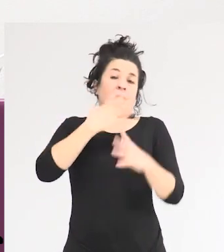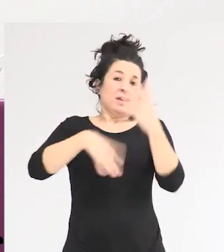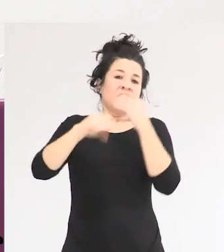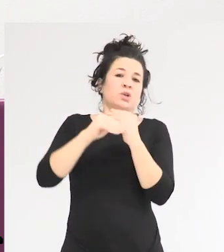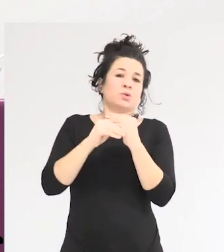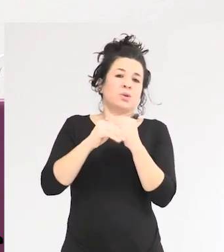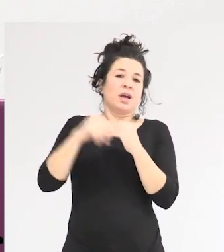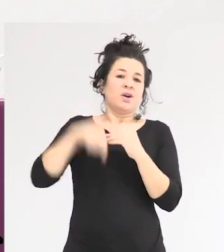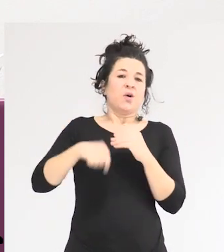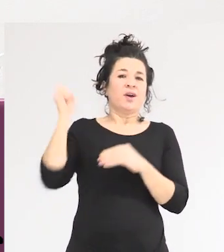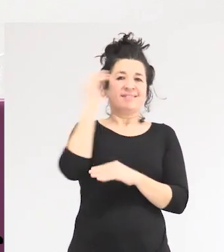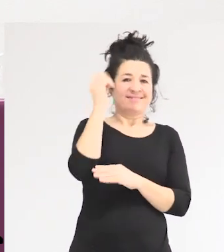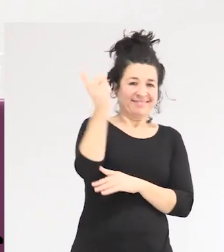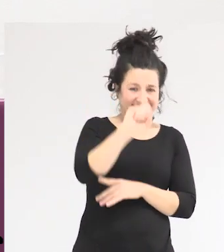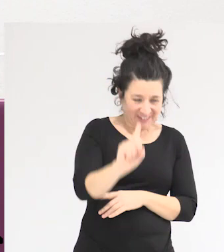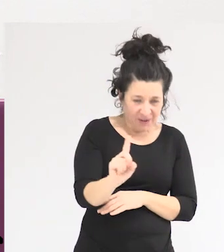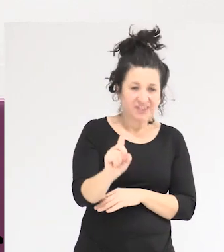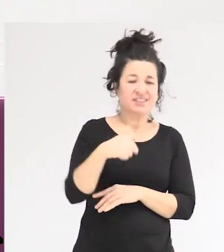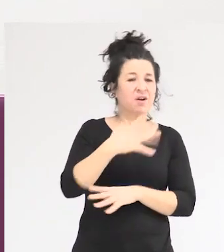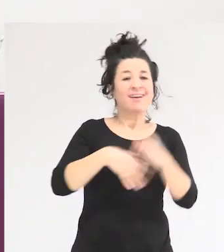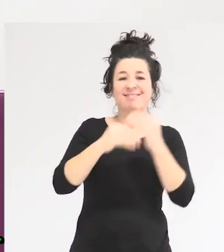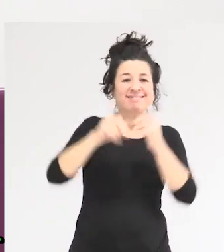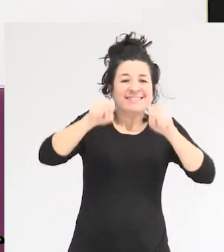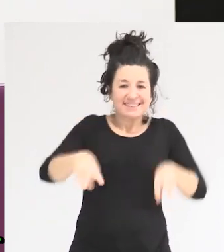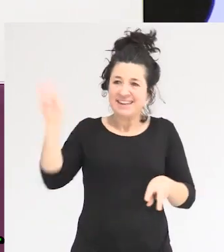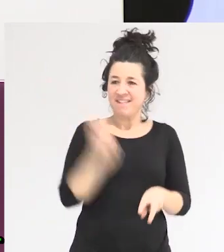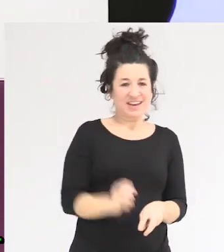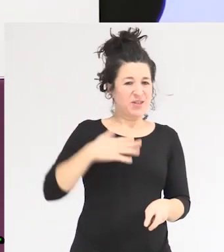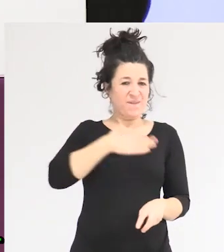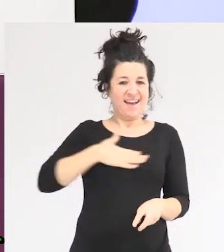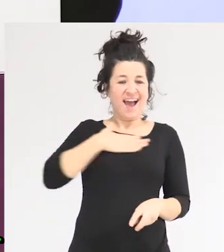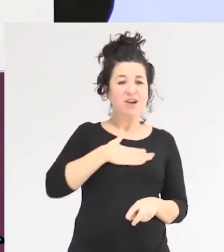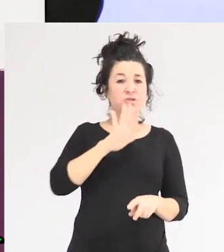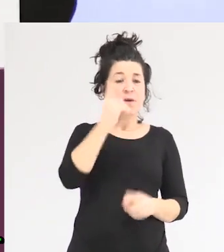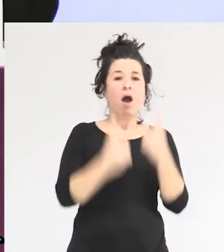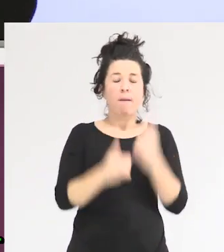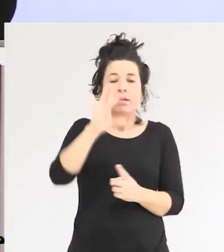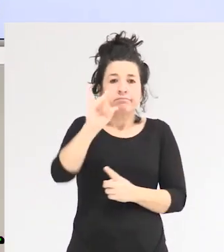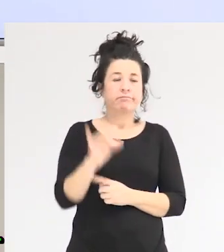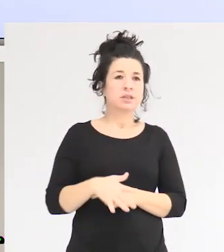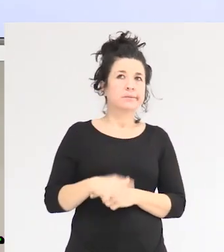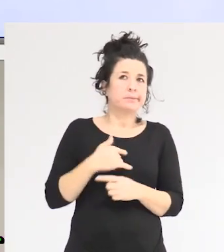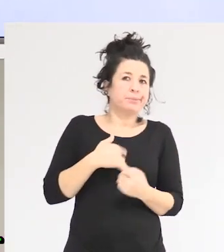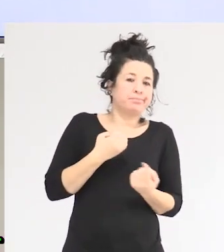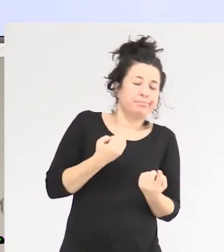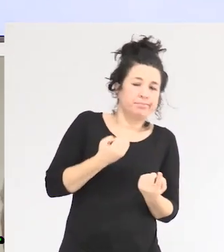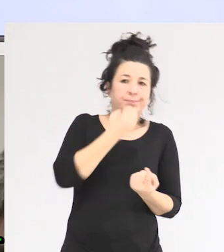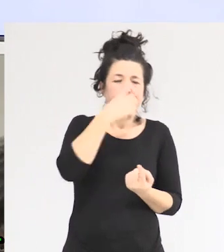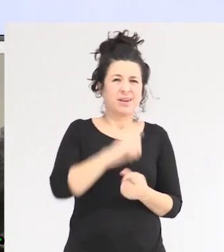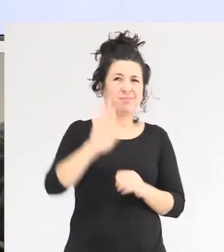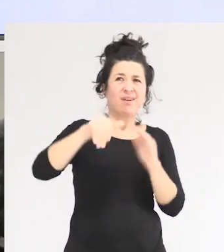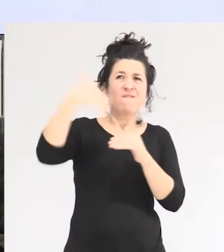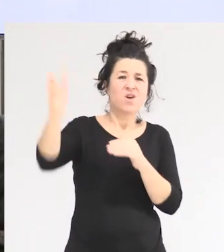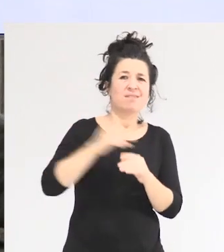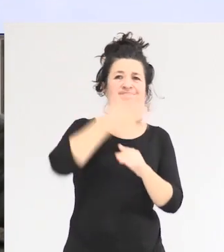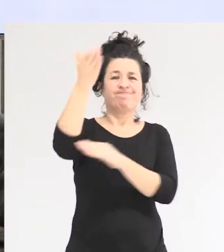kasua, oso gustora etorri naiz, aitzakiarik gabe. Baina batzutan bada kasua, ez? Gaizki datorkit, kanpora joan behar